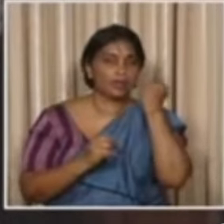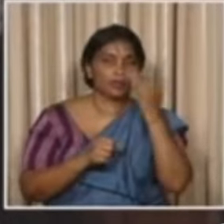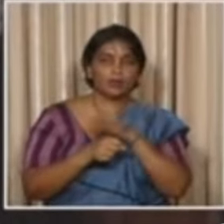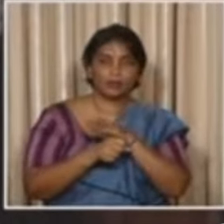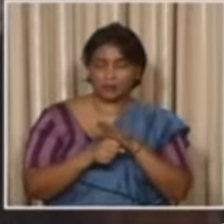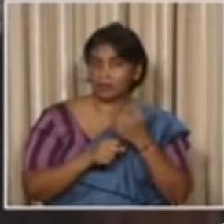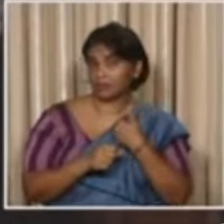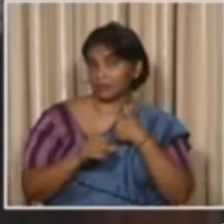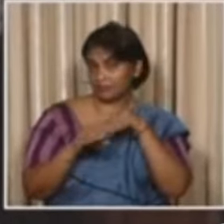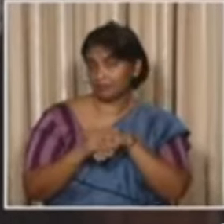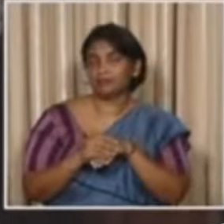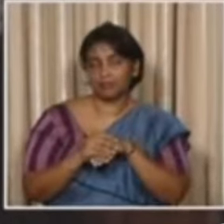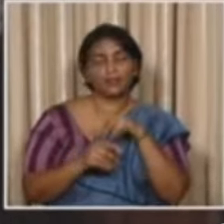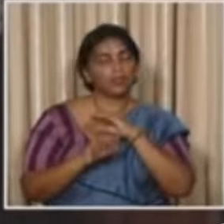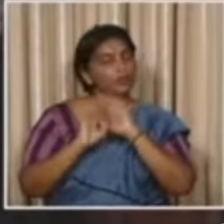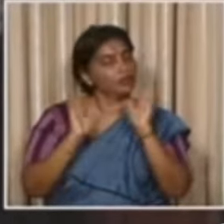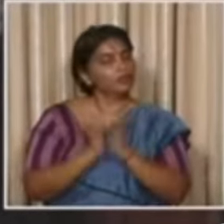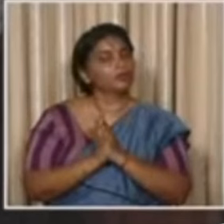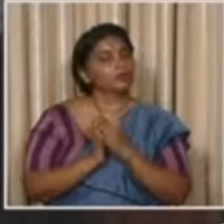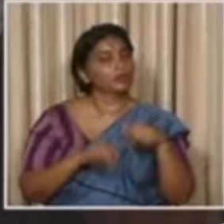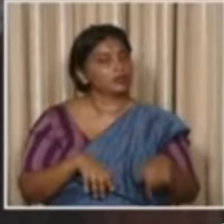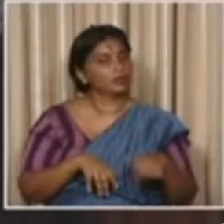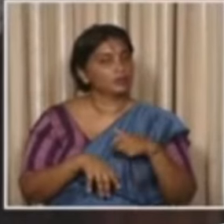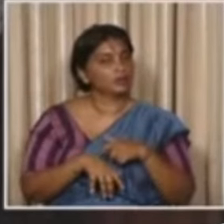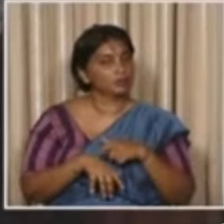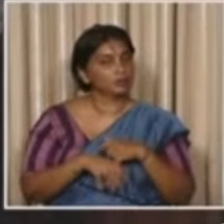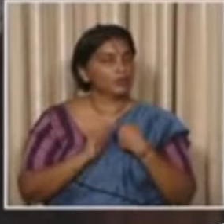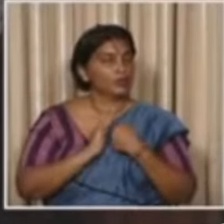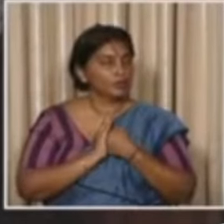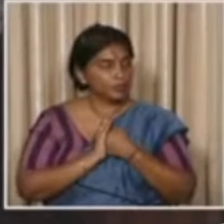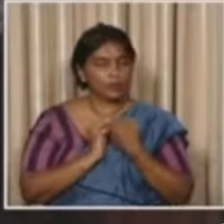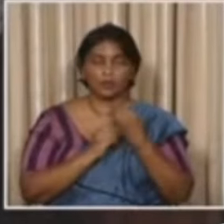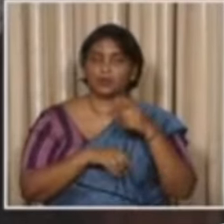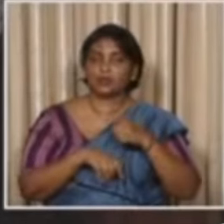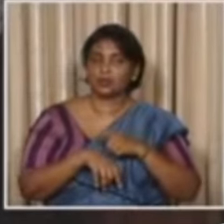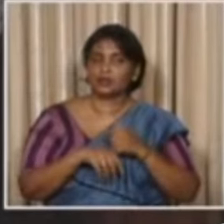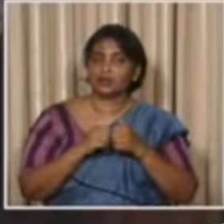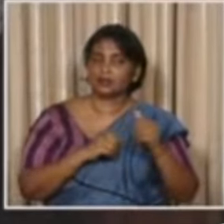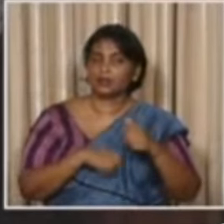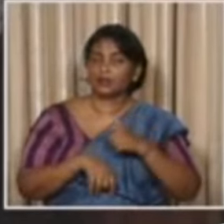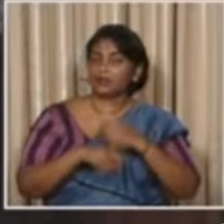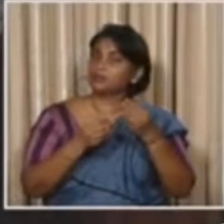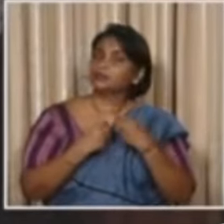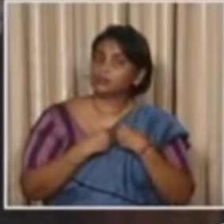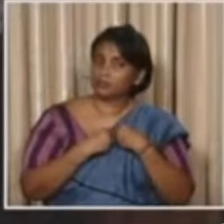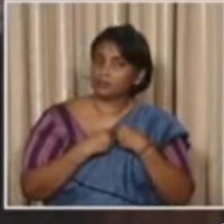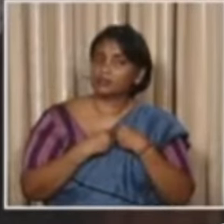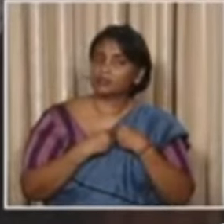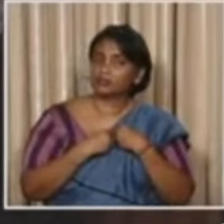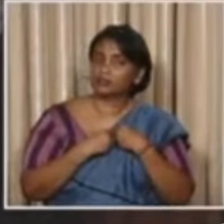මගේ ආසනය. ඉතින් ඒ සියලු දෙනාටත් මේ වෙලාවේදී ගෞරව කිරීමට මේ අවස්ථාව කරගනිමින් මේ අවස්ථාව ලබා දීම